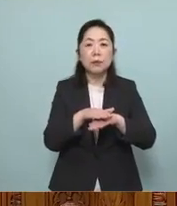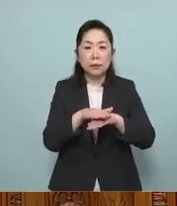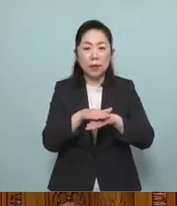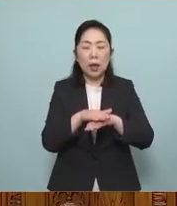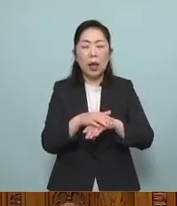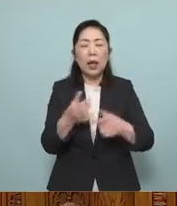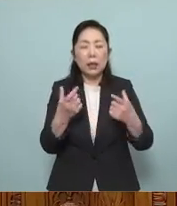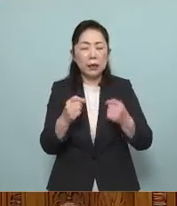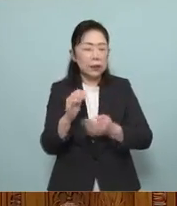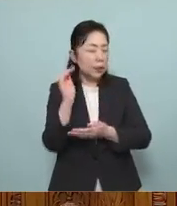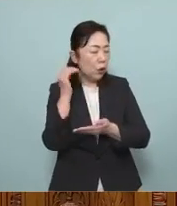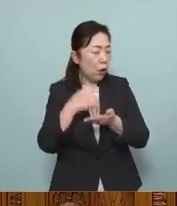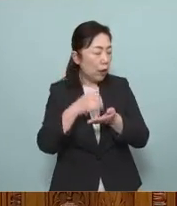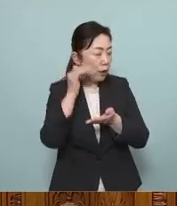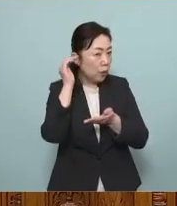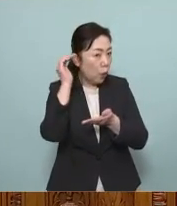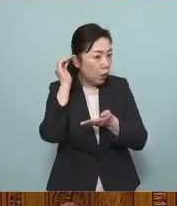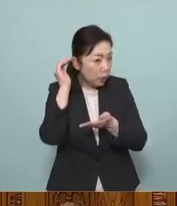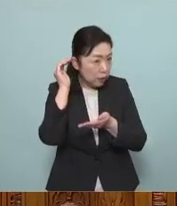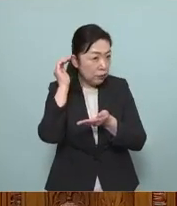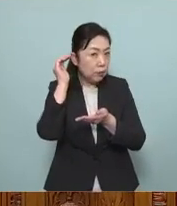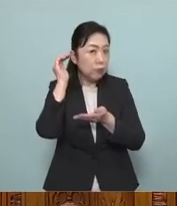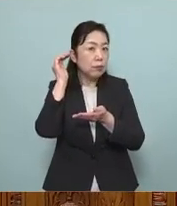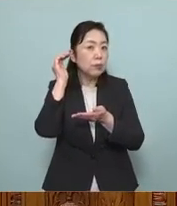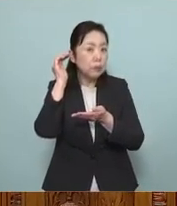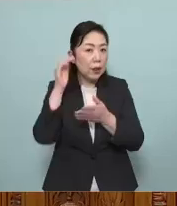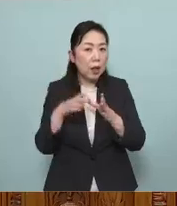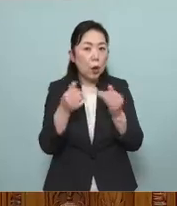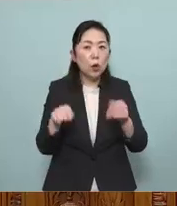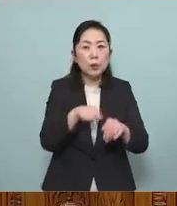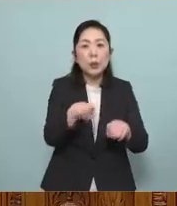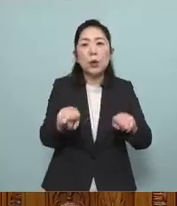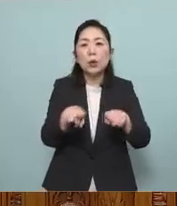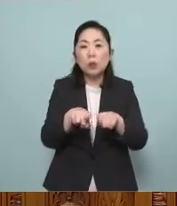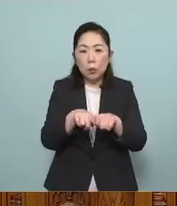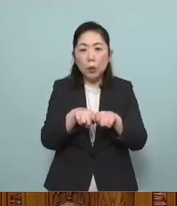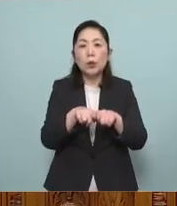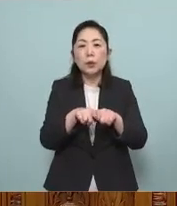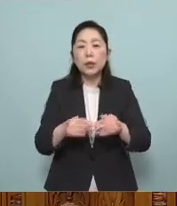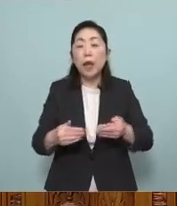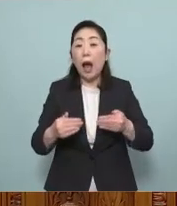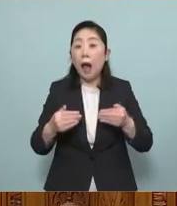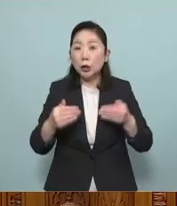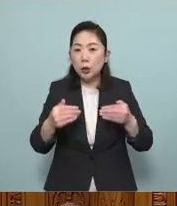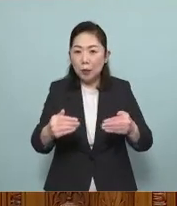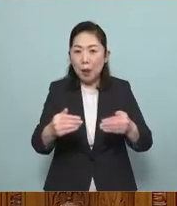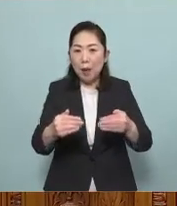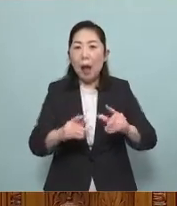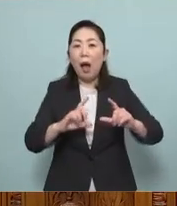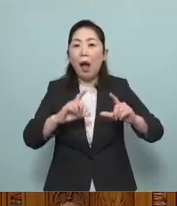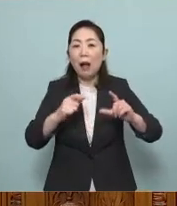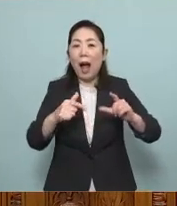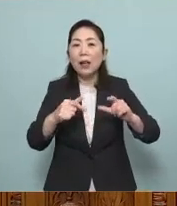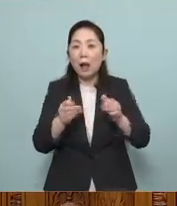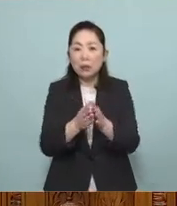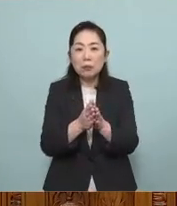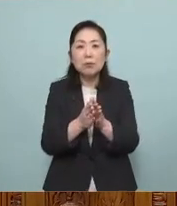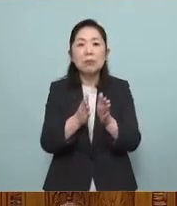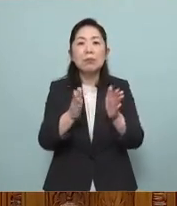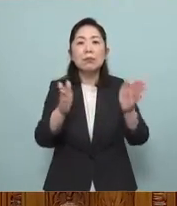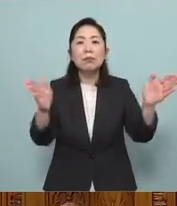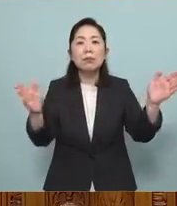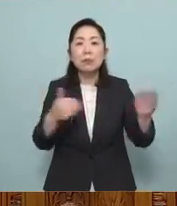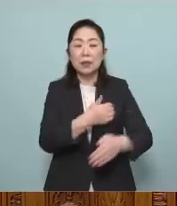寧に耳を傾ければ、そして国民と共に歩めば、おのずと改革の道は見えてき